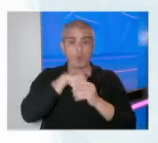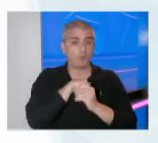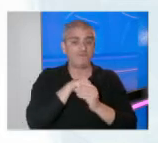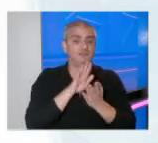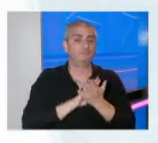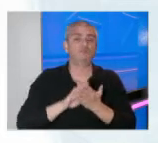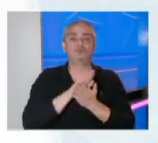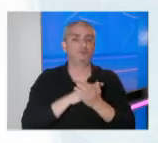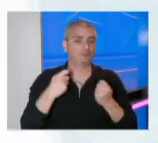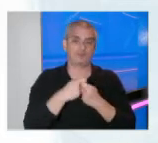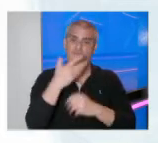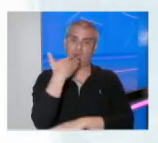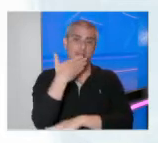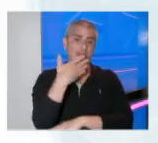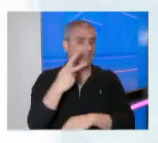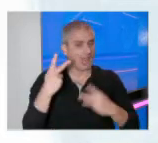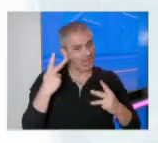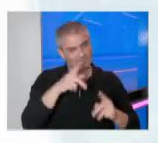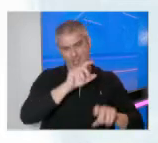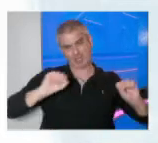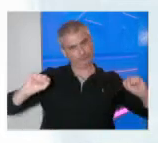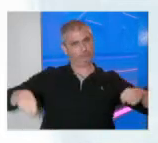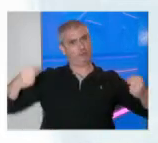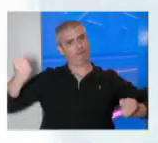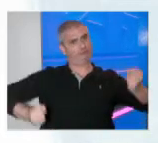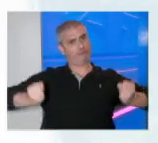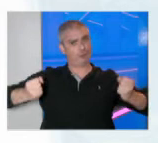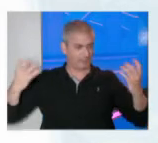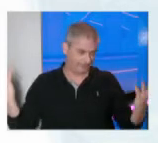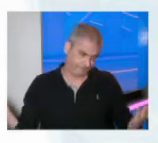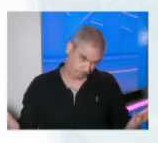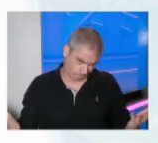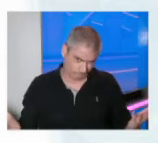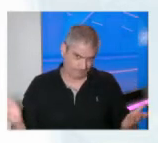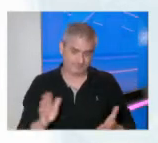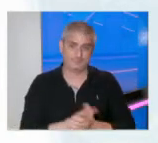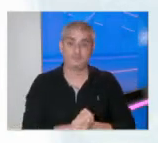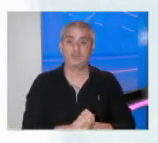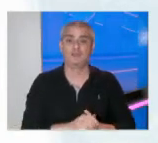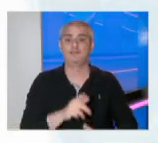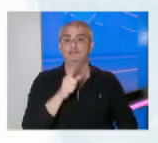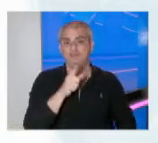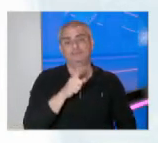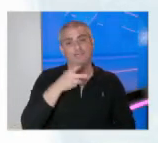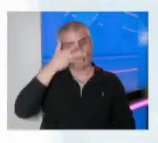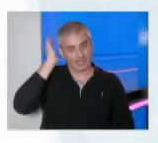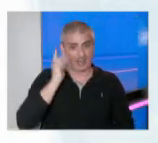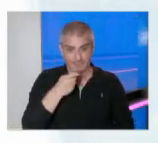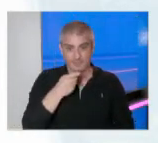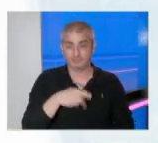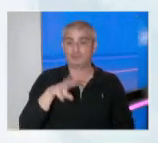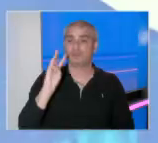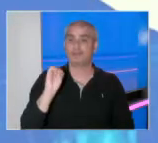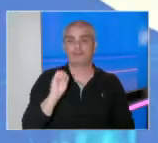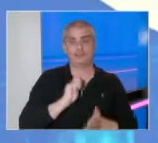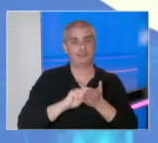לא מעורבים בשום נושא מדיני. העיקר יד על ההגה. זה יאיר לפיד, שמרית